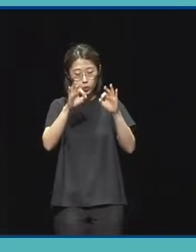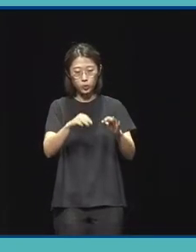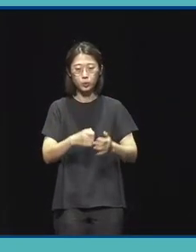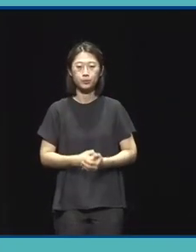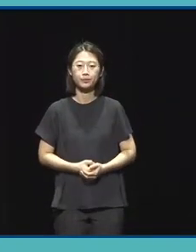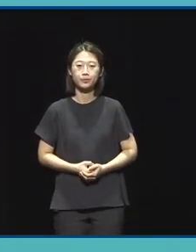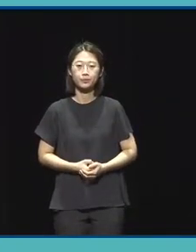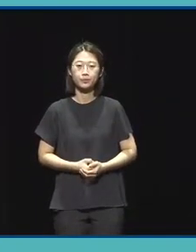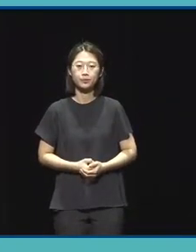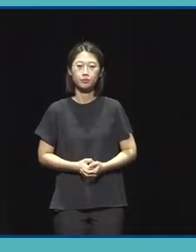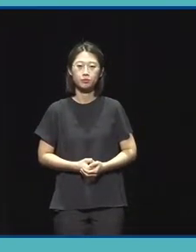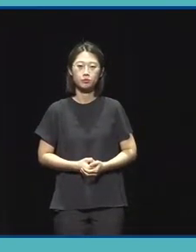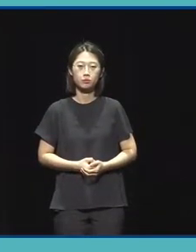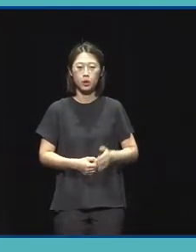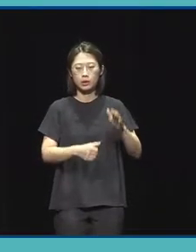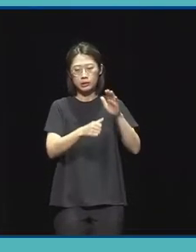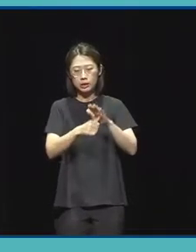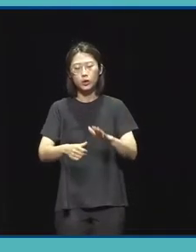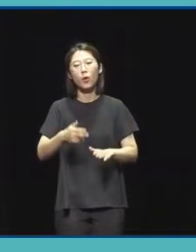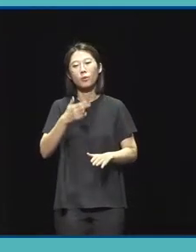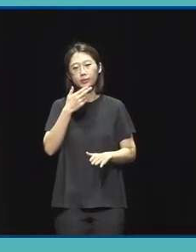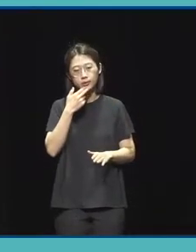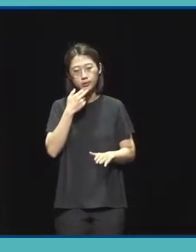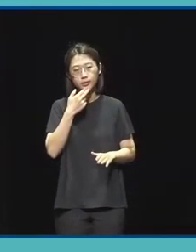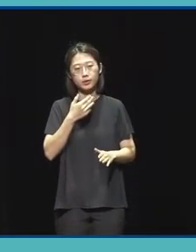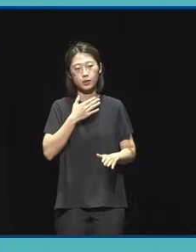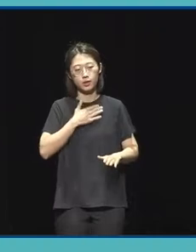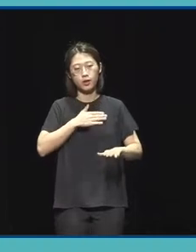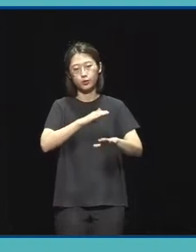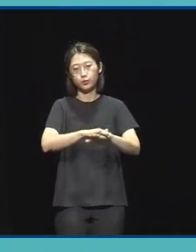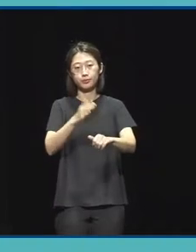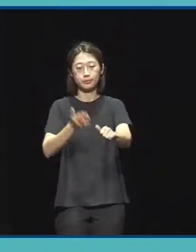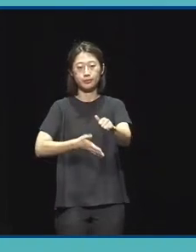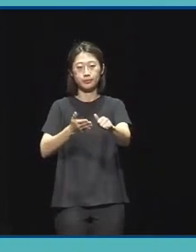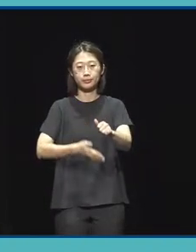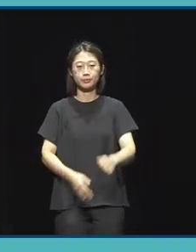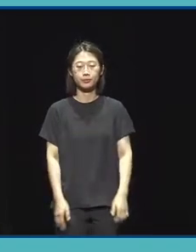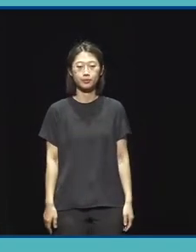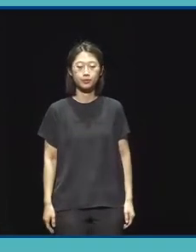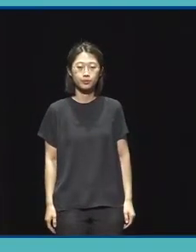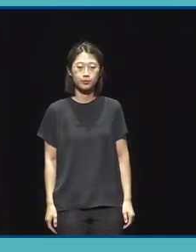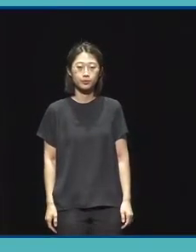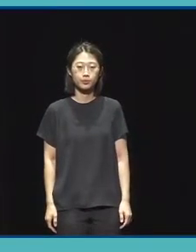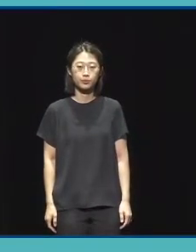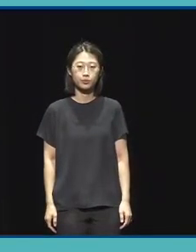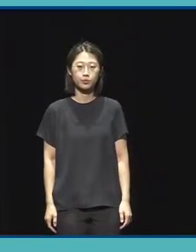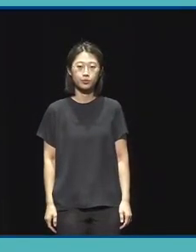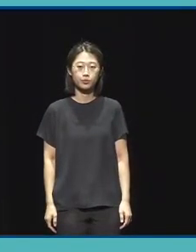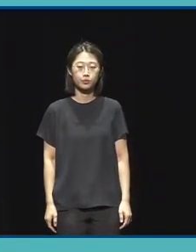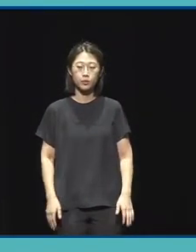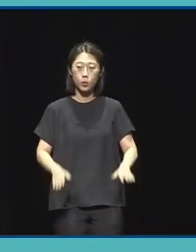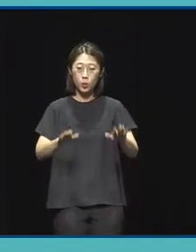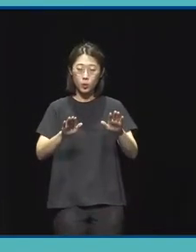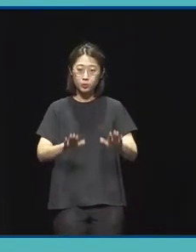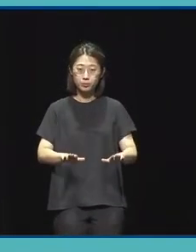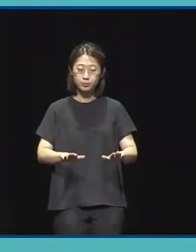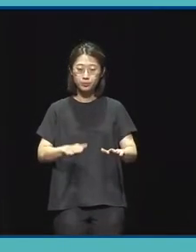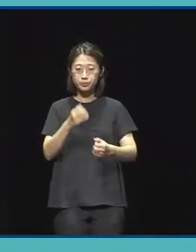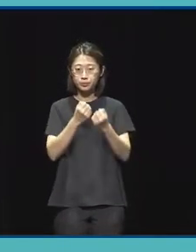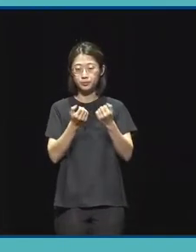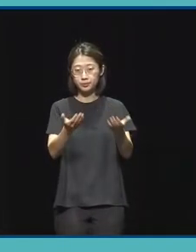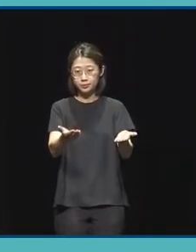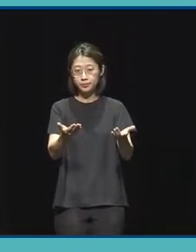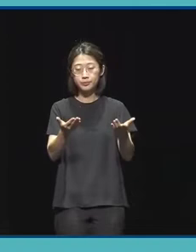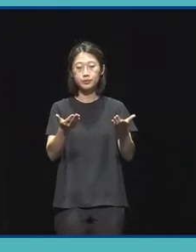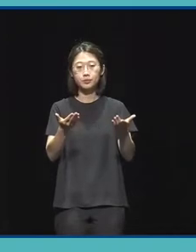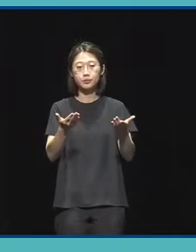면들을 겪는 경우들이 있으십니다 그래서 좀 유의사항들은 저희 오늘 안내 드리는 바 외에